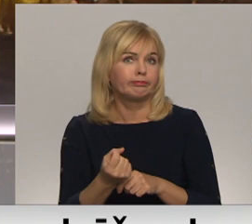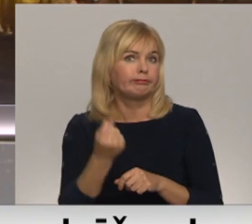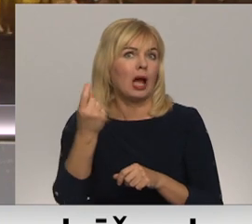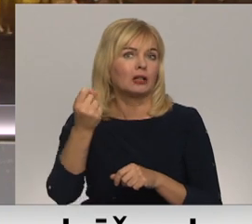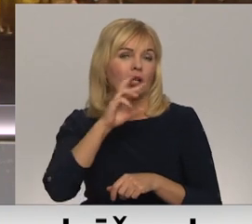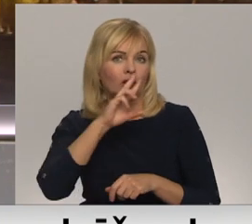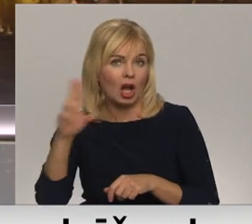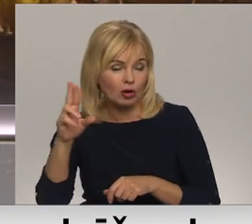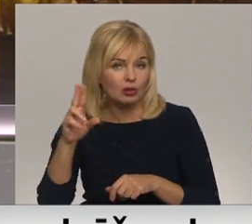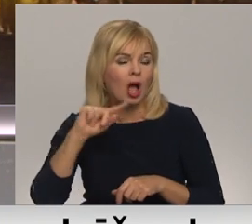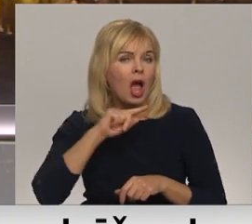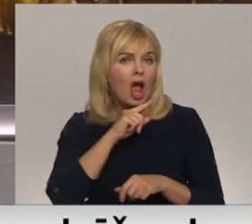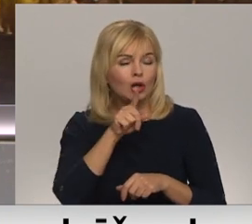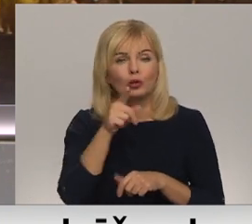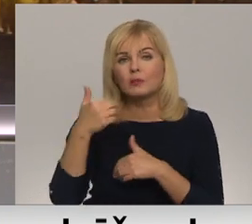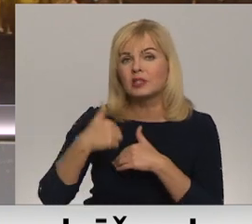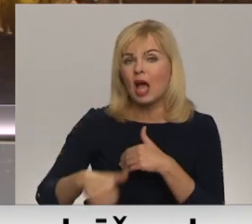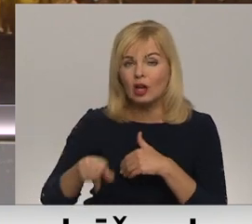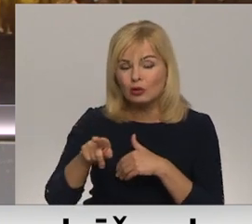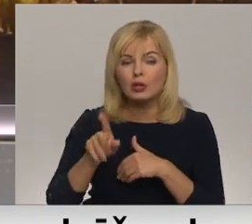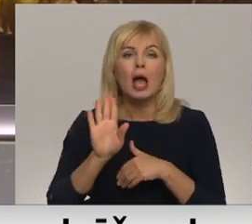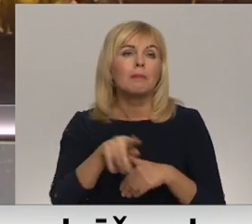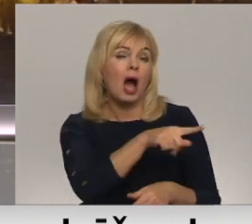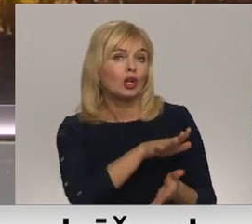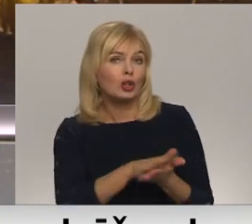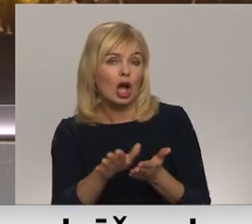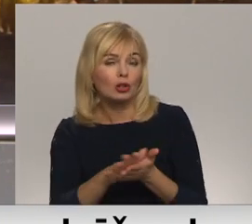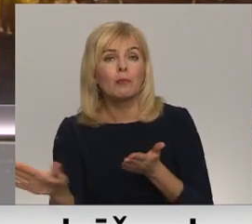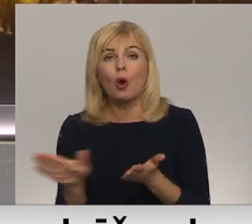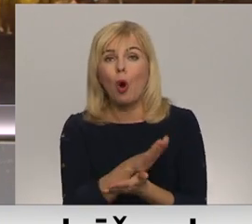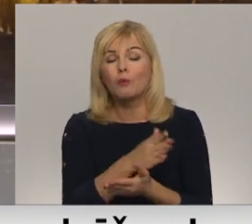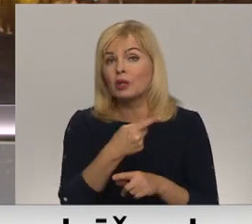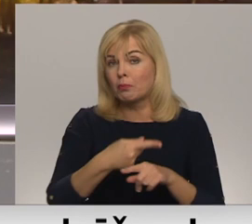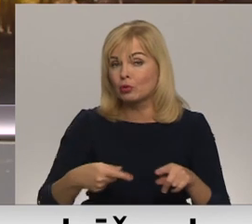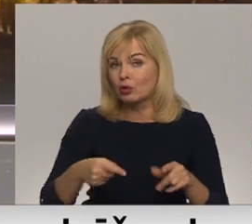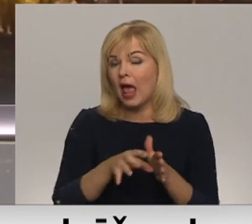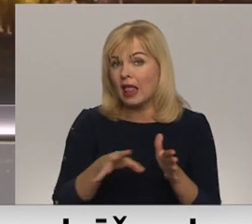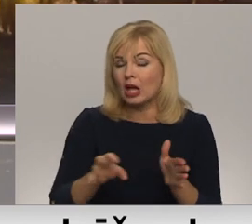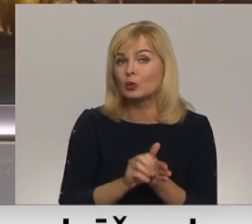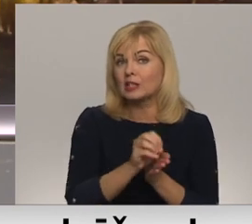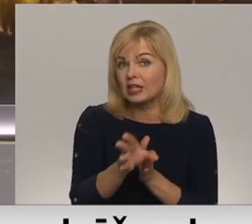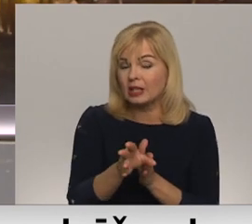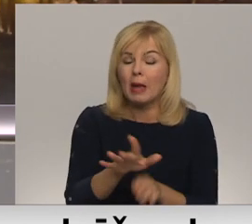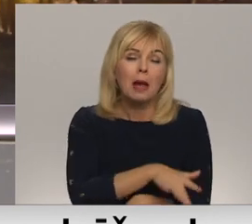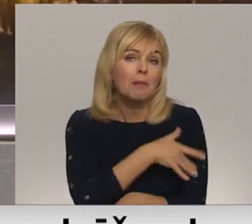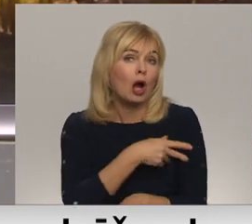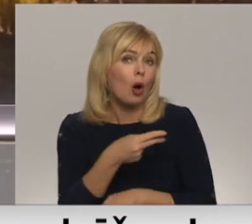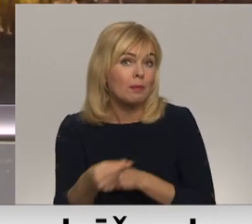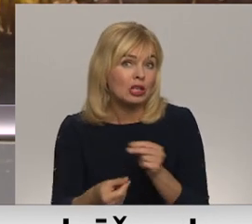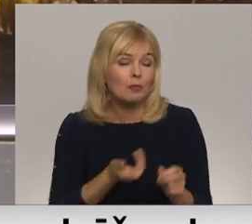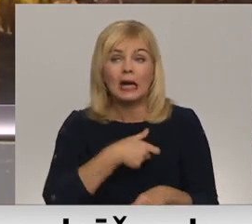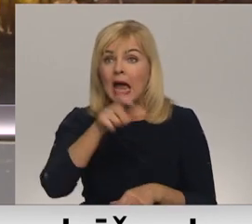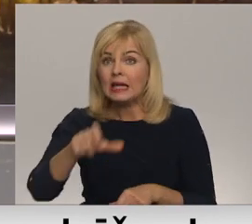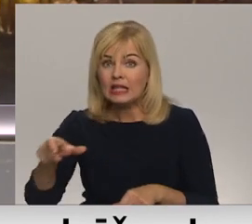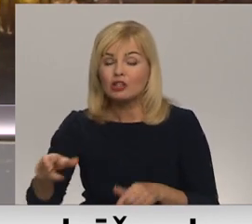Tāpēc ekonomisti ir skeptiski par valdības lēmumu galu lietotājiem kompensēt pusi no elektroenerģijas sistēmas pakalpojumu izmaksām. Iedzīvotājiem